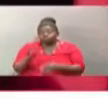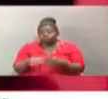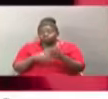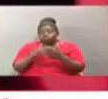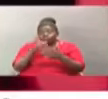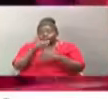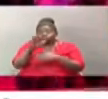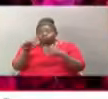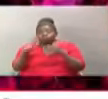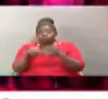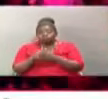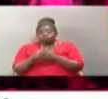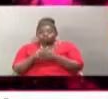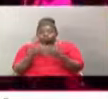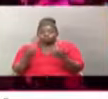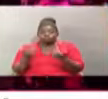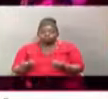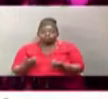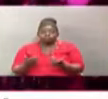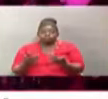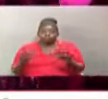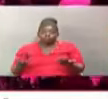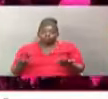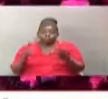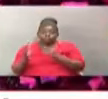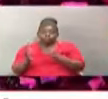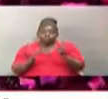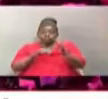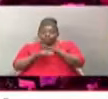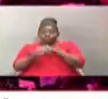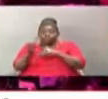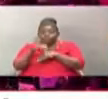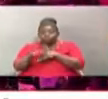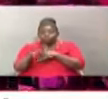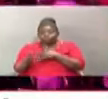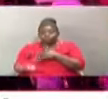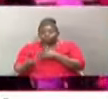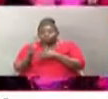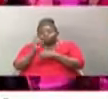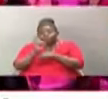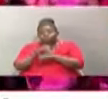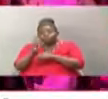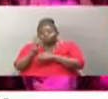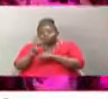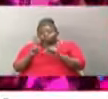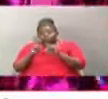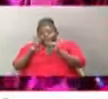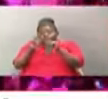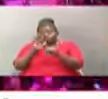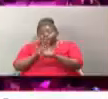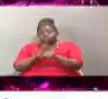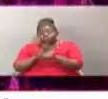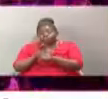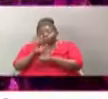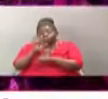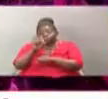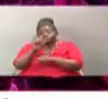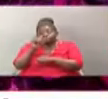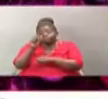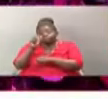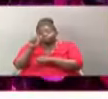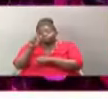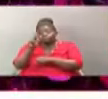ba Uganda bonna bonna. Peace Dian omukuba testezi asinzidde kasiki kano n'akunga abantu okujja mu bungi mu nkuuka vimba nga buli